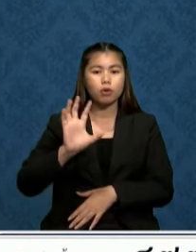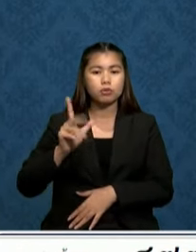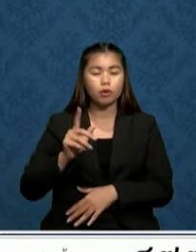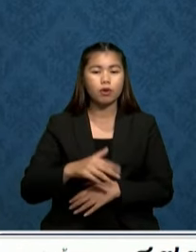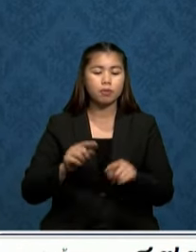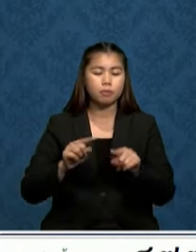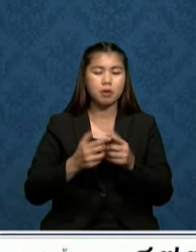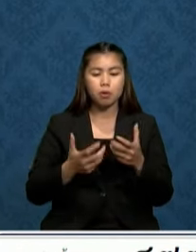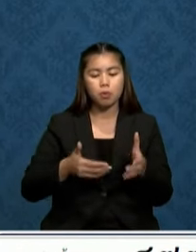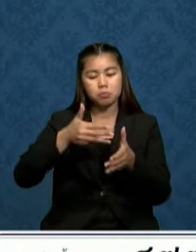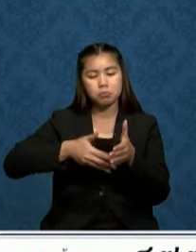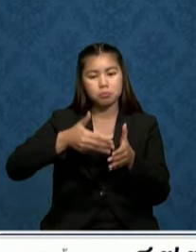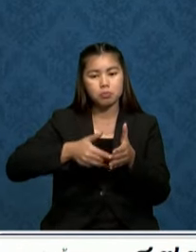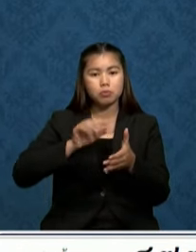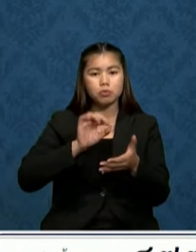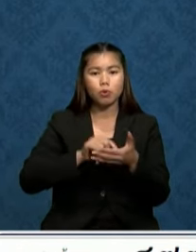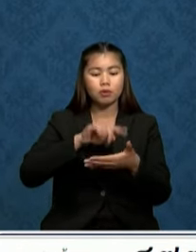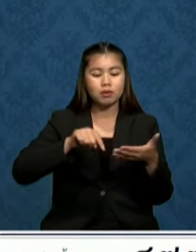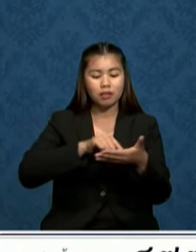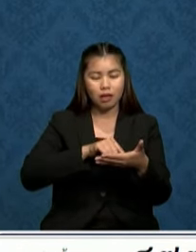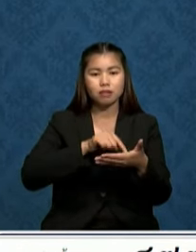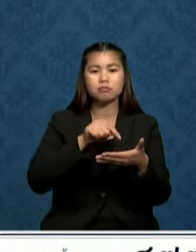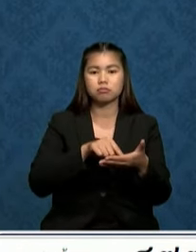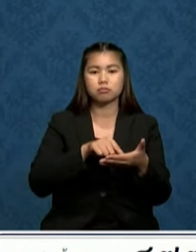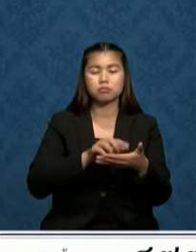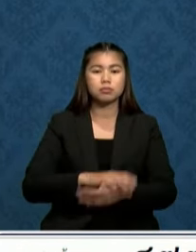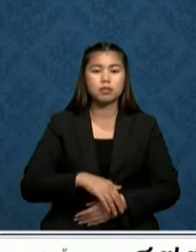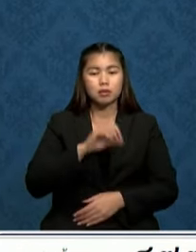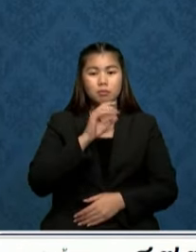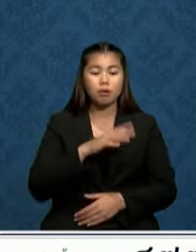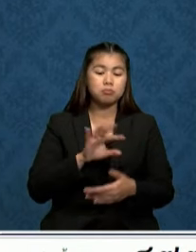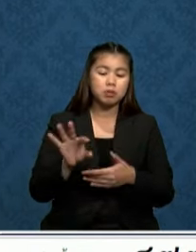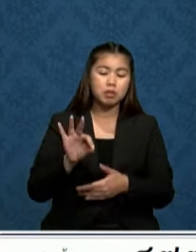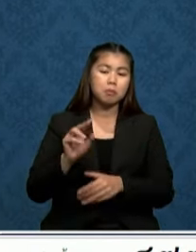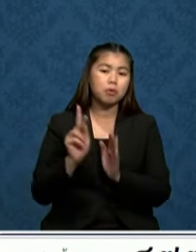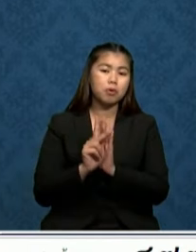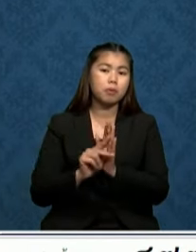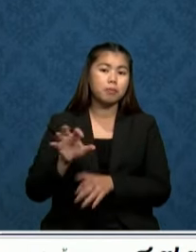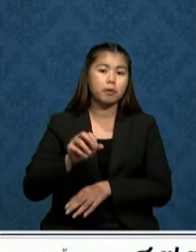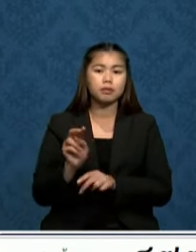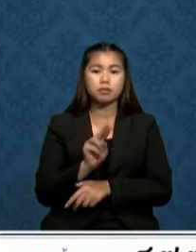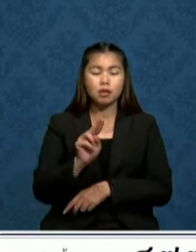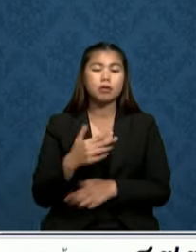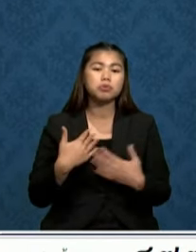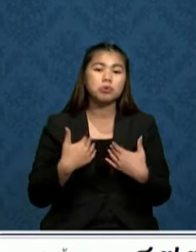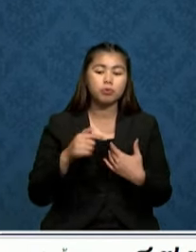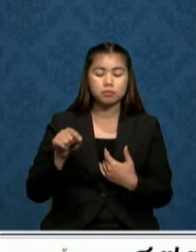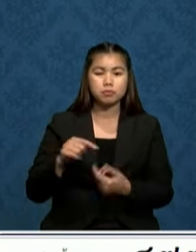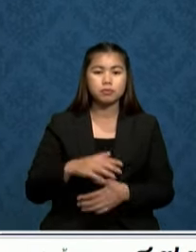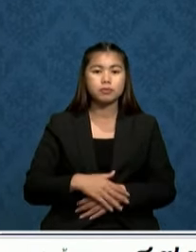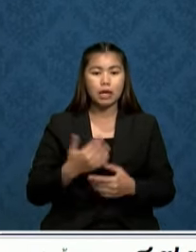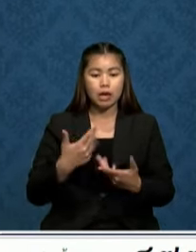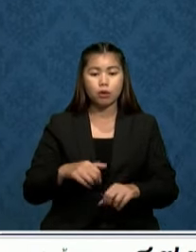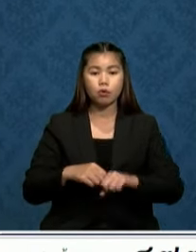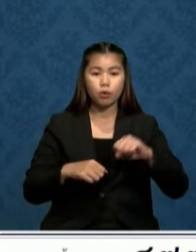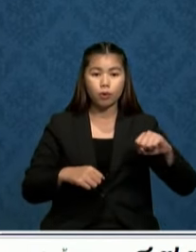เป็นอุปศักษต่อการเลือกตั้งนี่มัใช้กัสนุกขนานี้ท่ประทานตอนนแตเขาใช้มมือจๆไม่พอด้าน